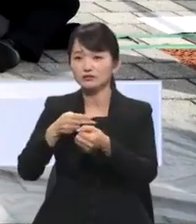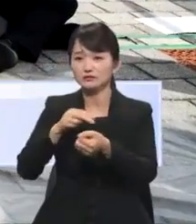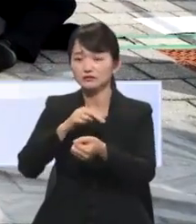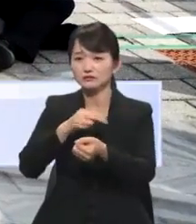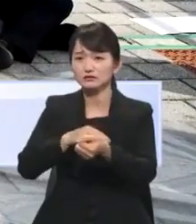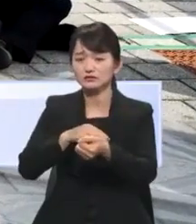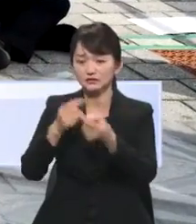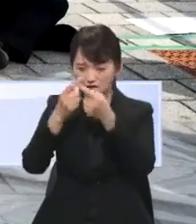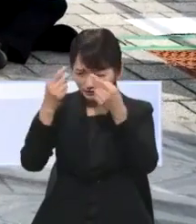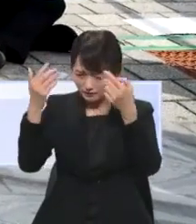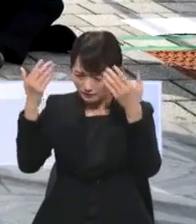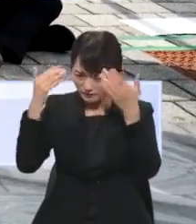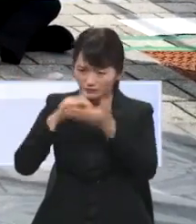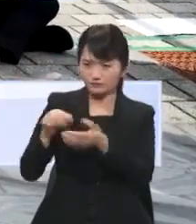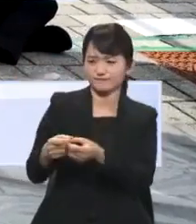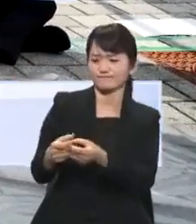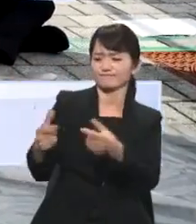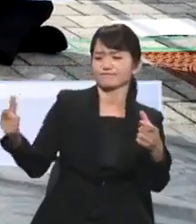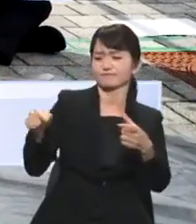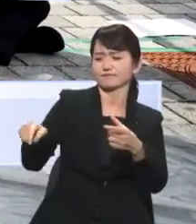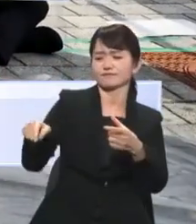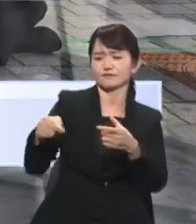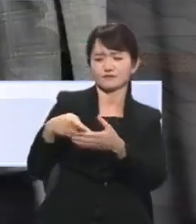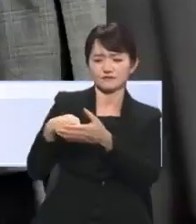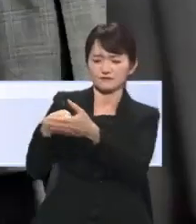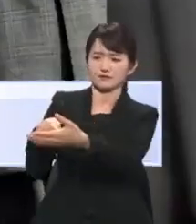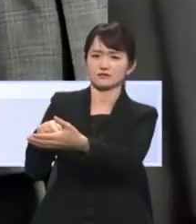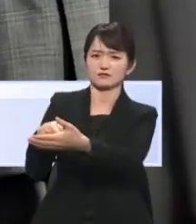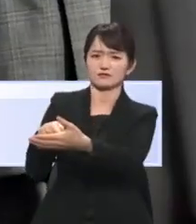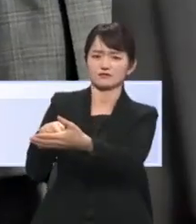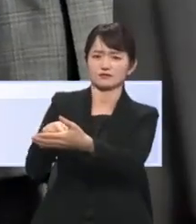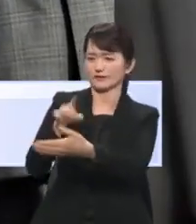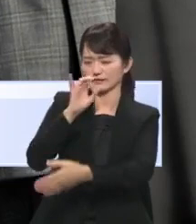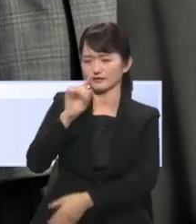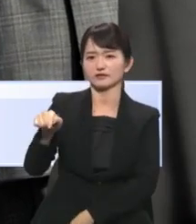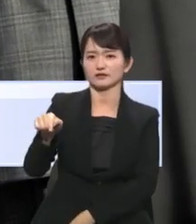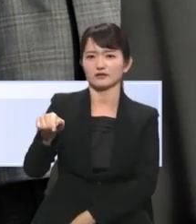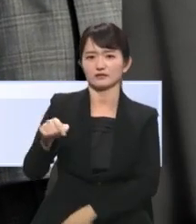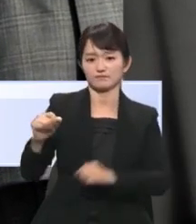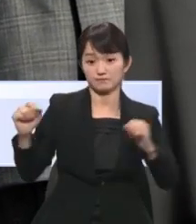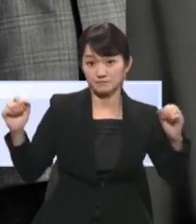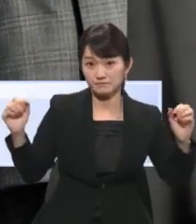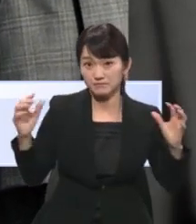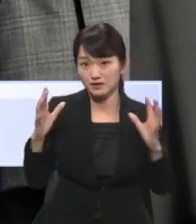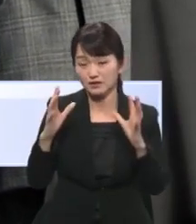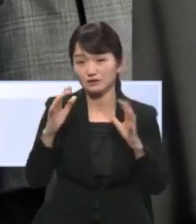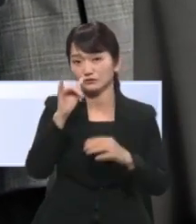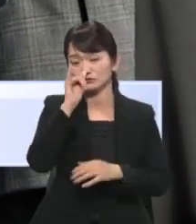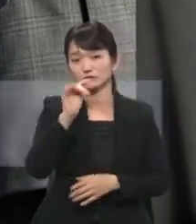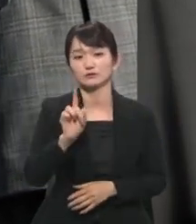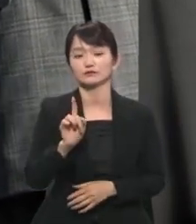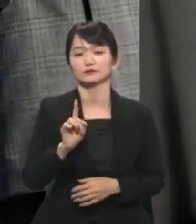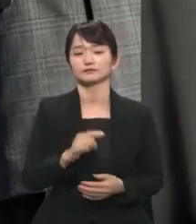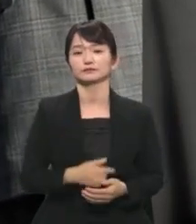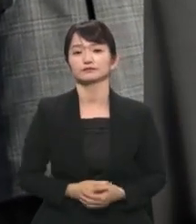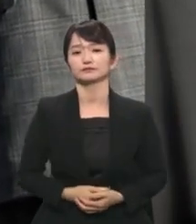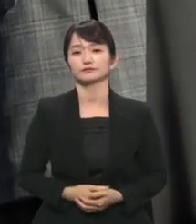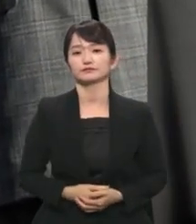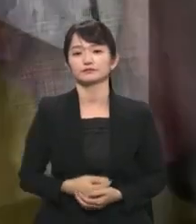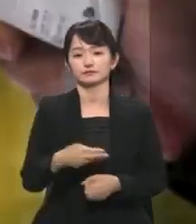덮으려고 한다 강경 투쟁을 예고하고 있습니다 두 분께 요거 여쭤볼게요